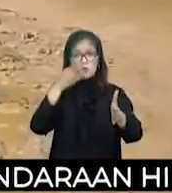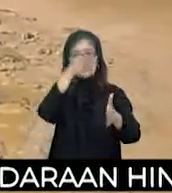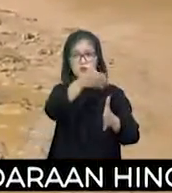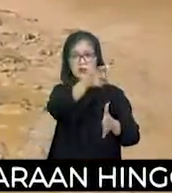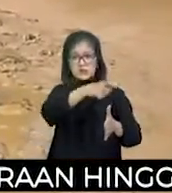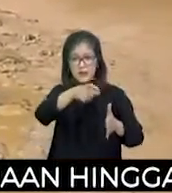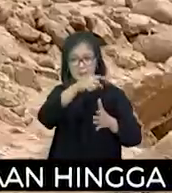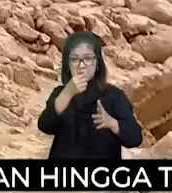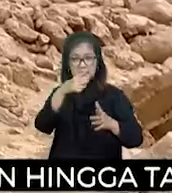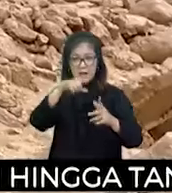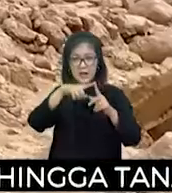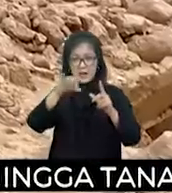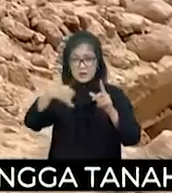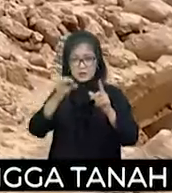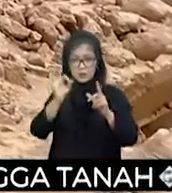tertutup material longsor.